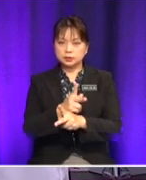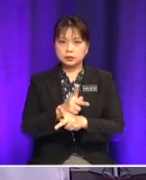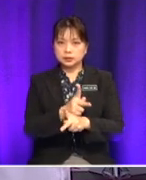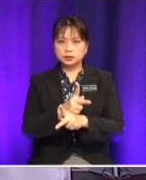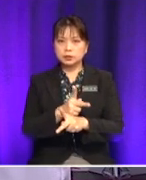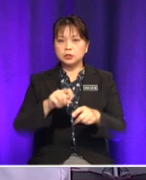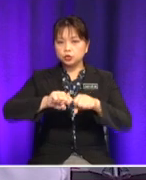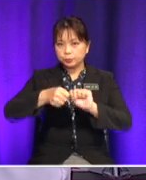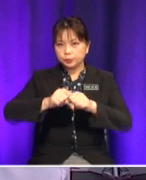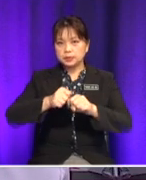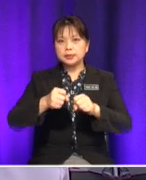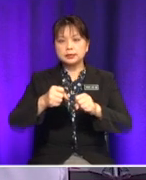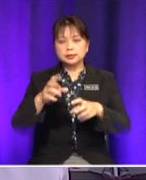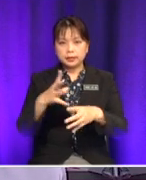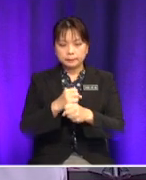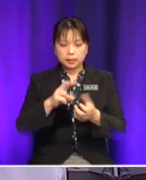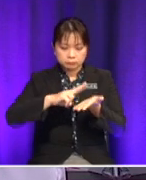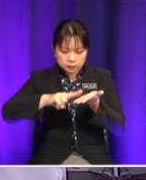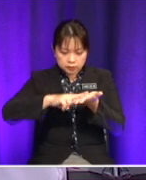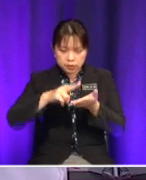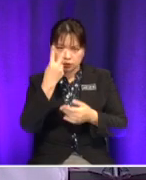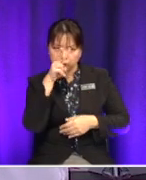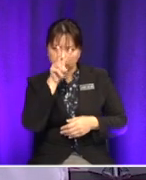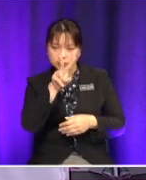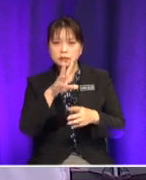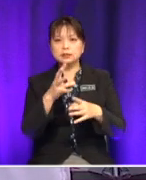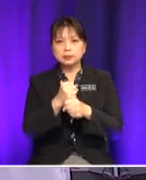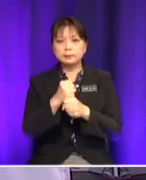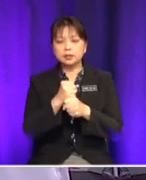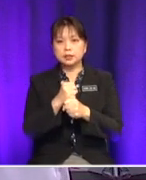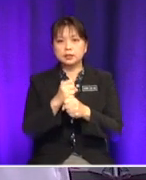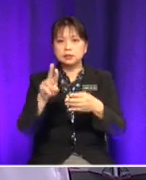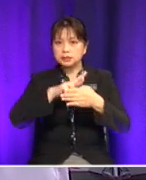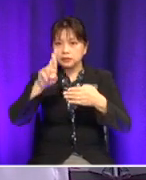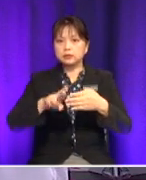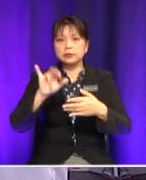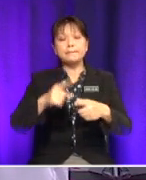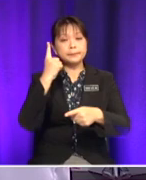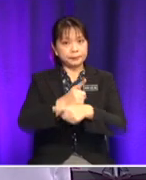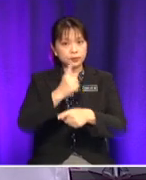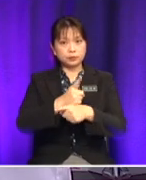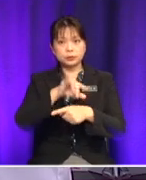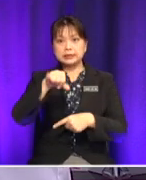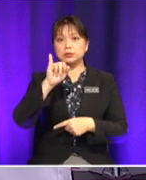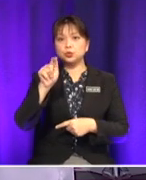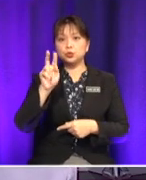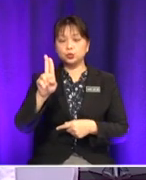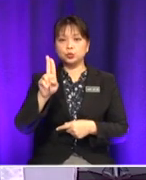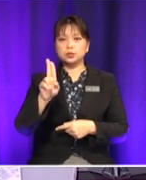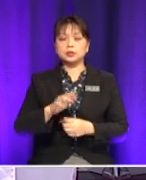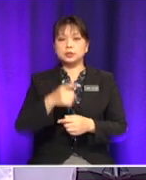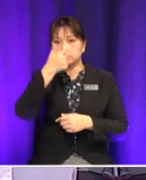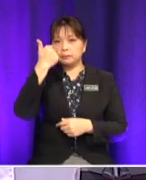gitu ah eksperimen ini akan digunakan mungkin sebagai satu rujukan bagi orang